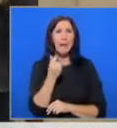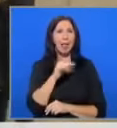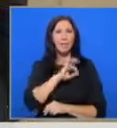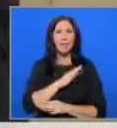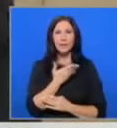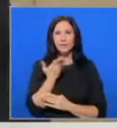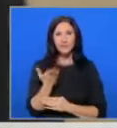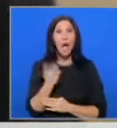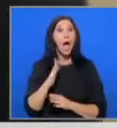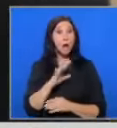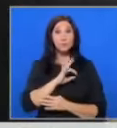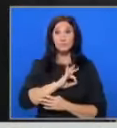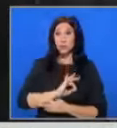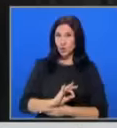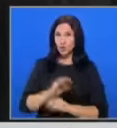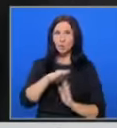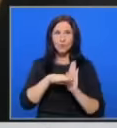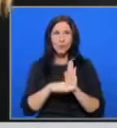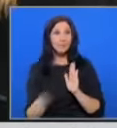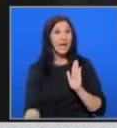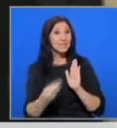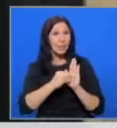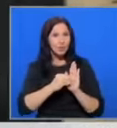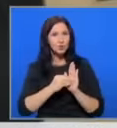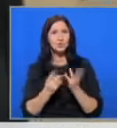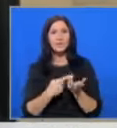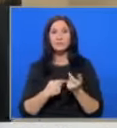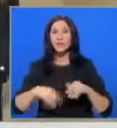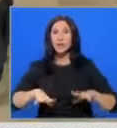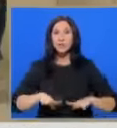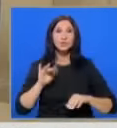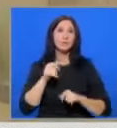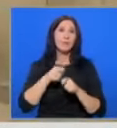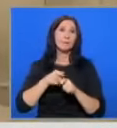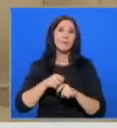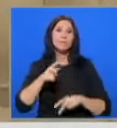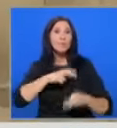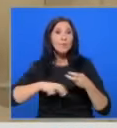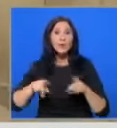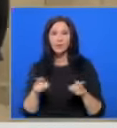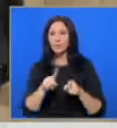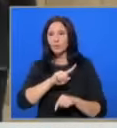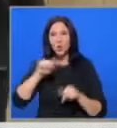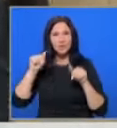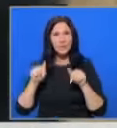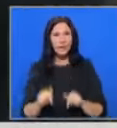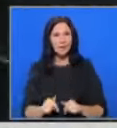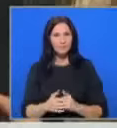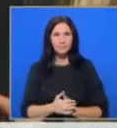победа за тях. Ако спечелят, в програмата им е заложено, че във всеки град ще бъде направена ревизия на управлението до